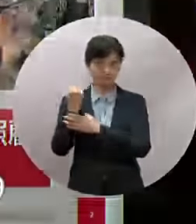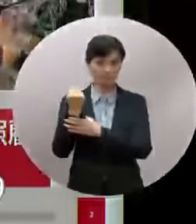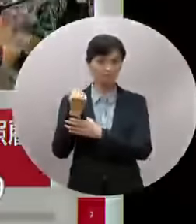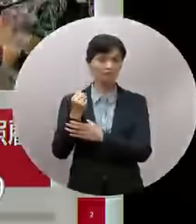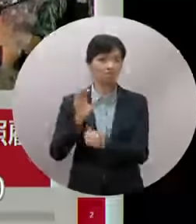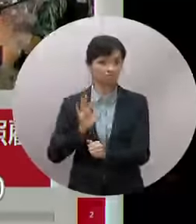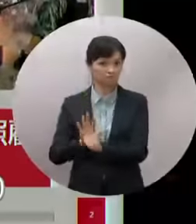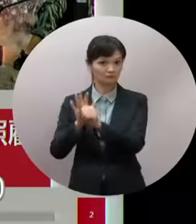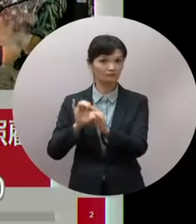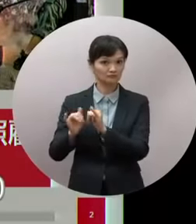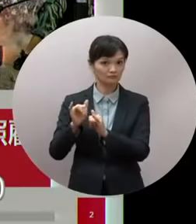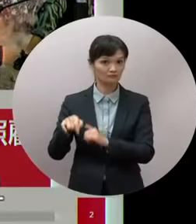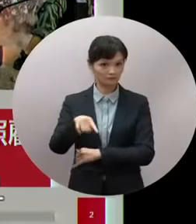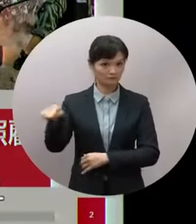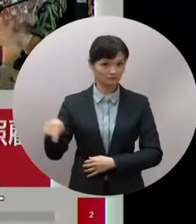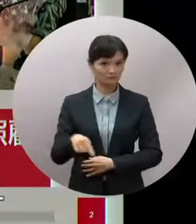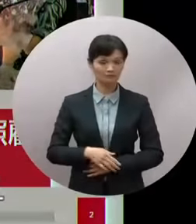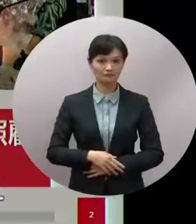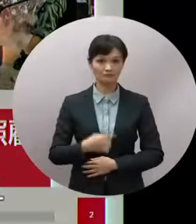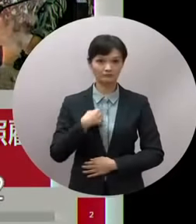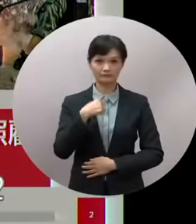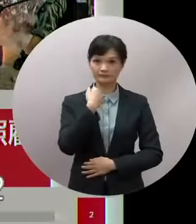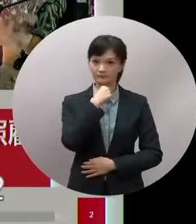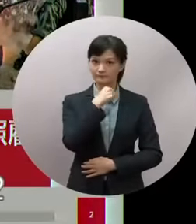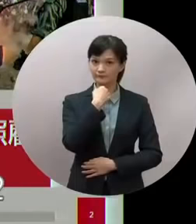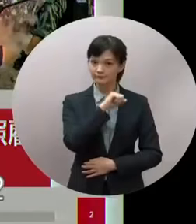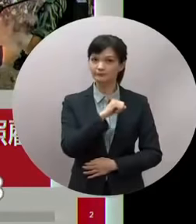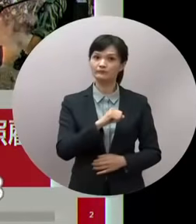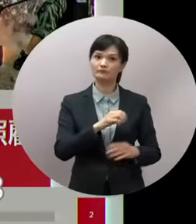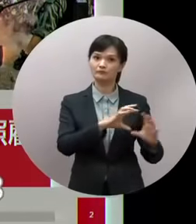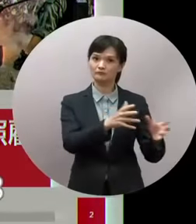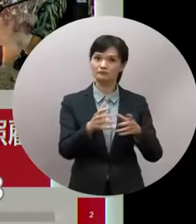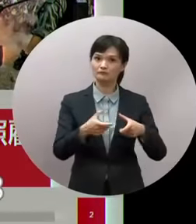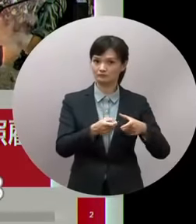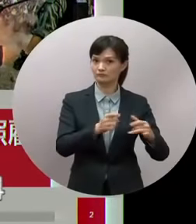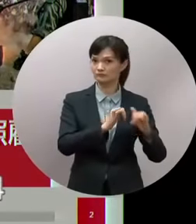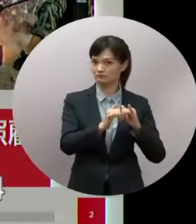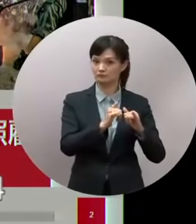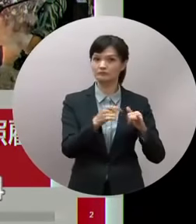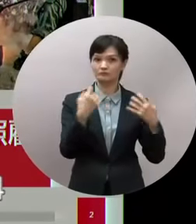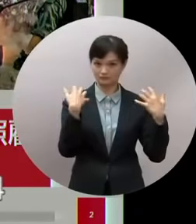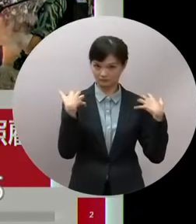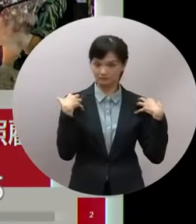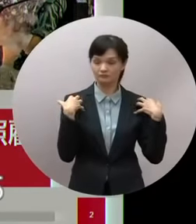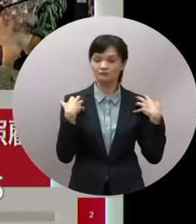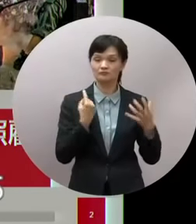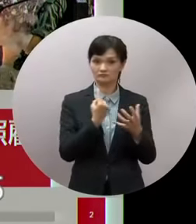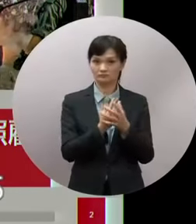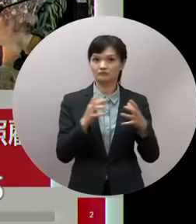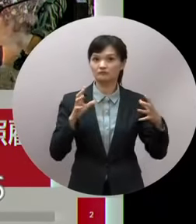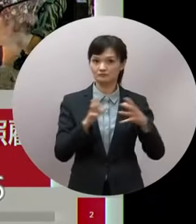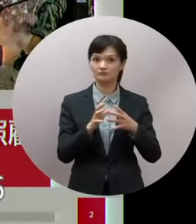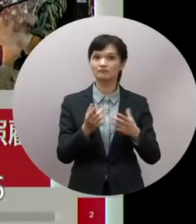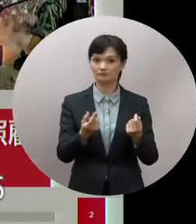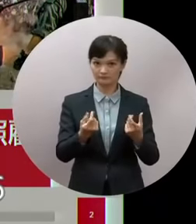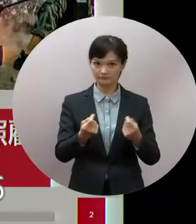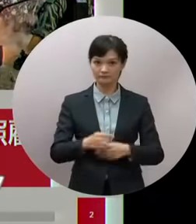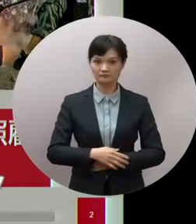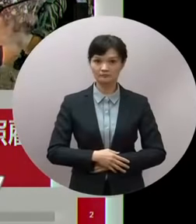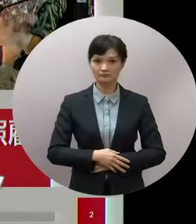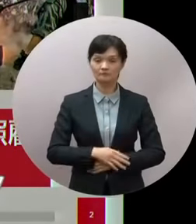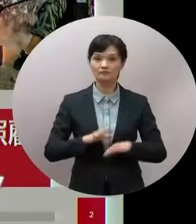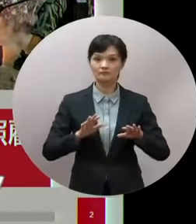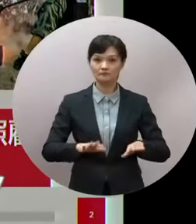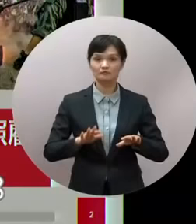呢，这是民主台湾的作为世界公民的我们的责任。 而且我们责无旁贷。那现在从